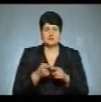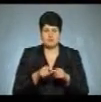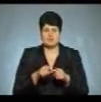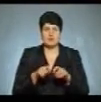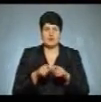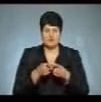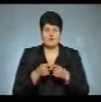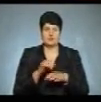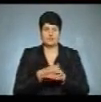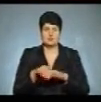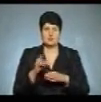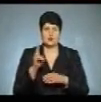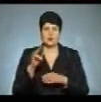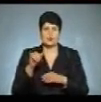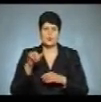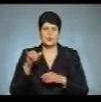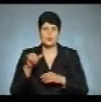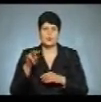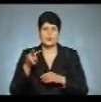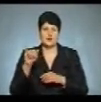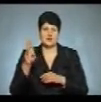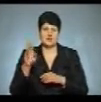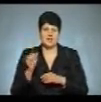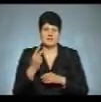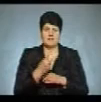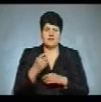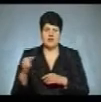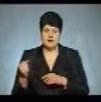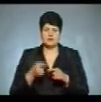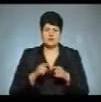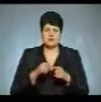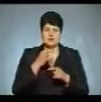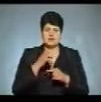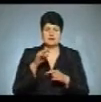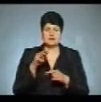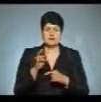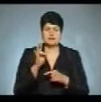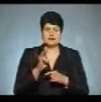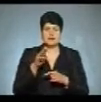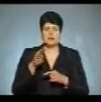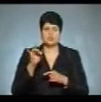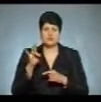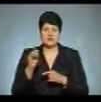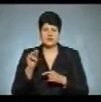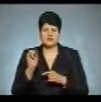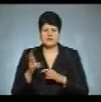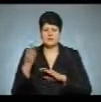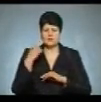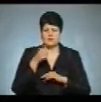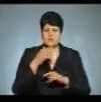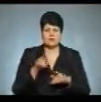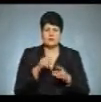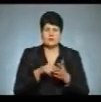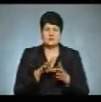на вулиці Куліша 2А. Як нам повідомила прес-секретар Тернопільводоканалу Наталія Турчин, за минулий рік у місті сталося 330